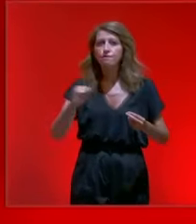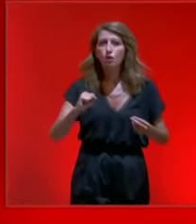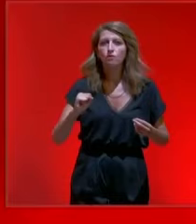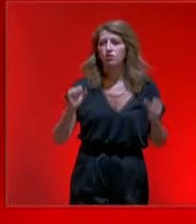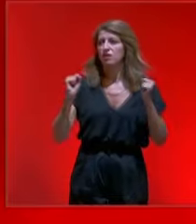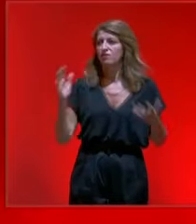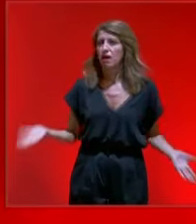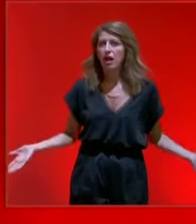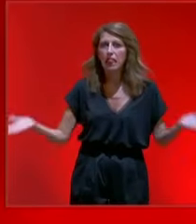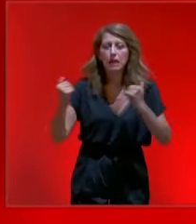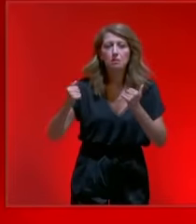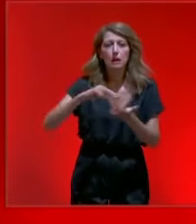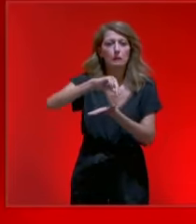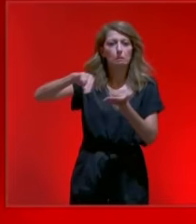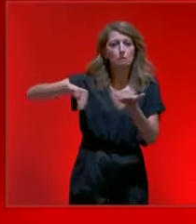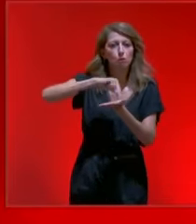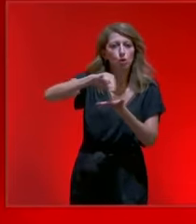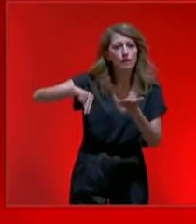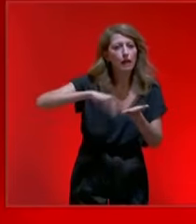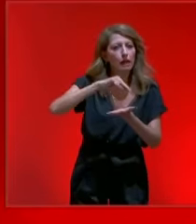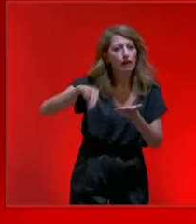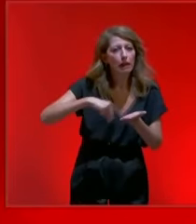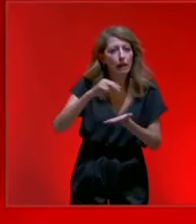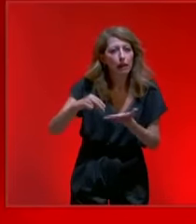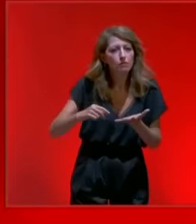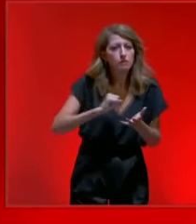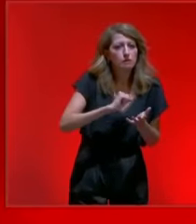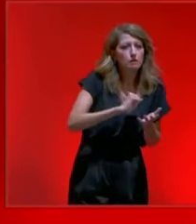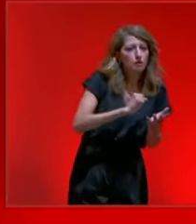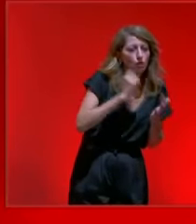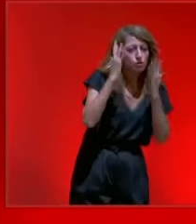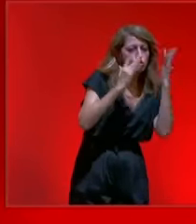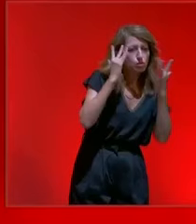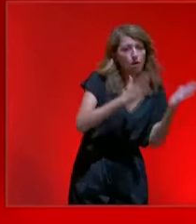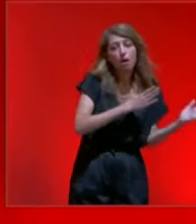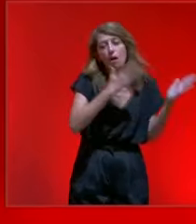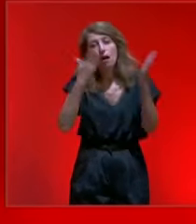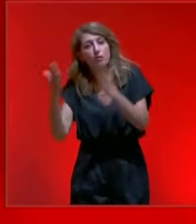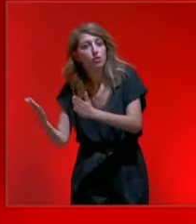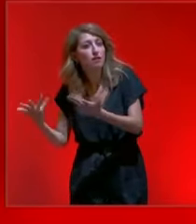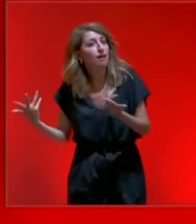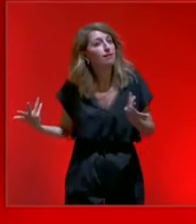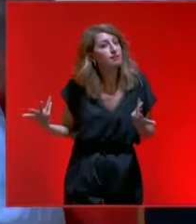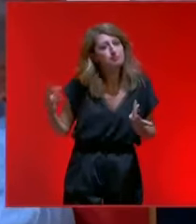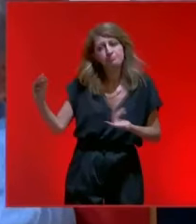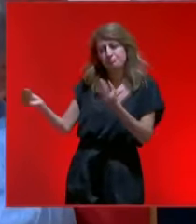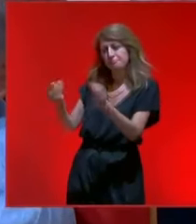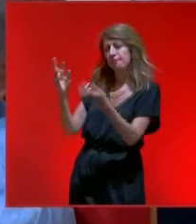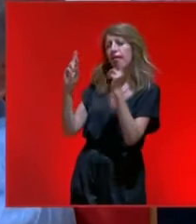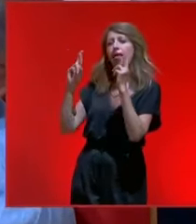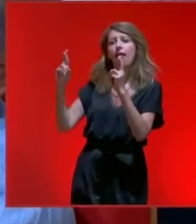παρελθόντος και από την άλλη η ελπίδα, η αναζήτηση για το καινούριο. Για να κερδίσουμε λοιπόν τις εκλογές, κάθε